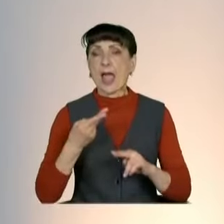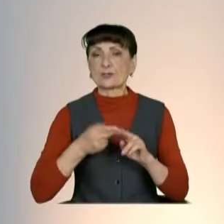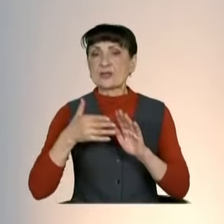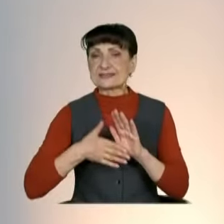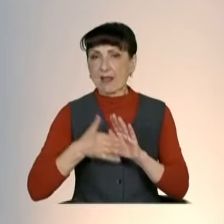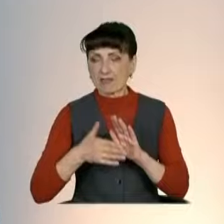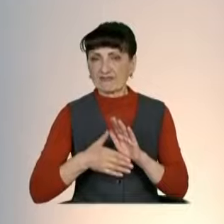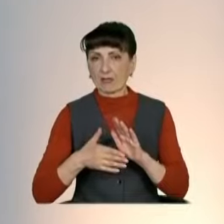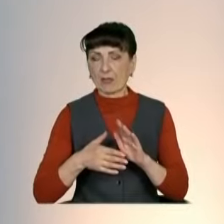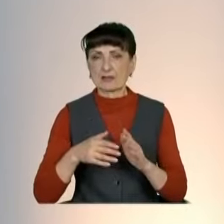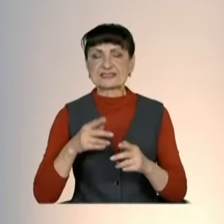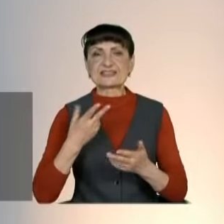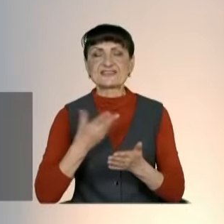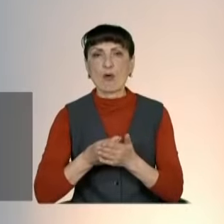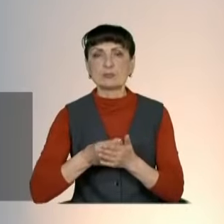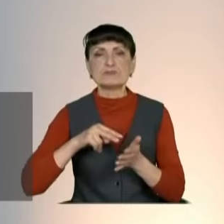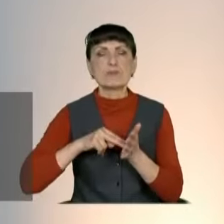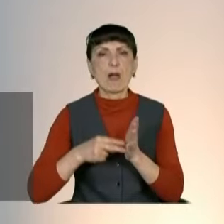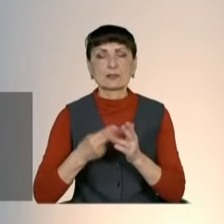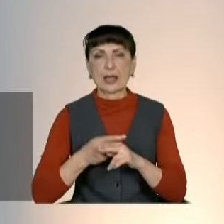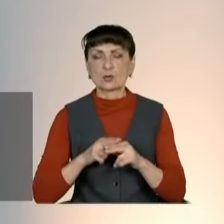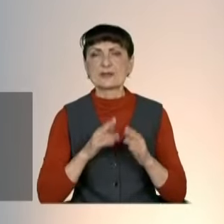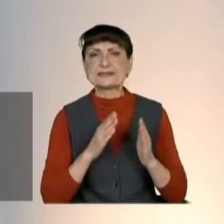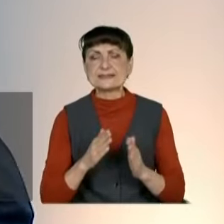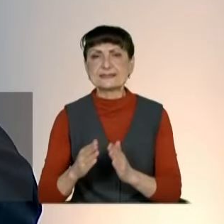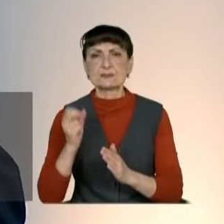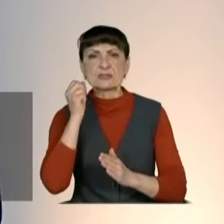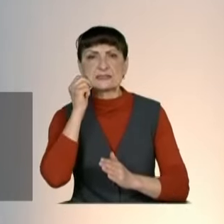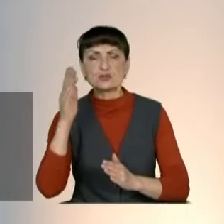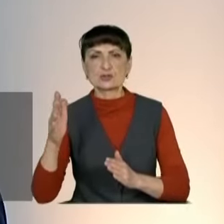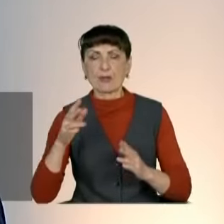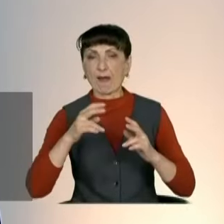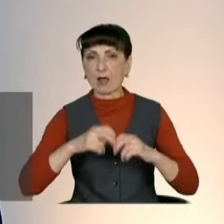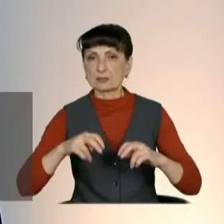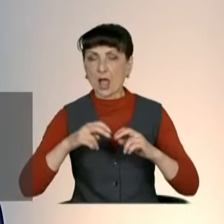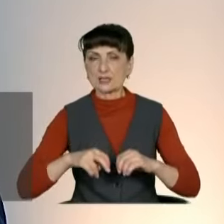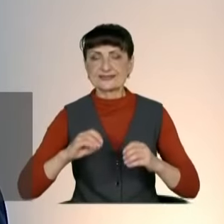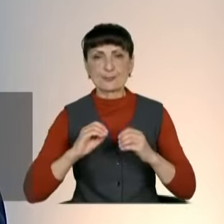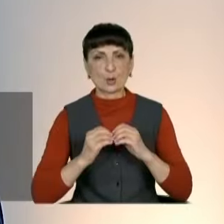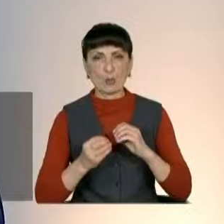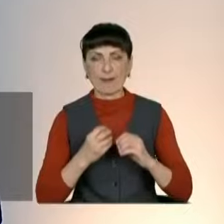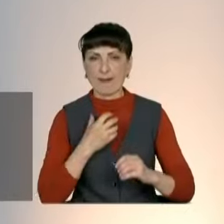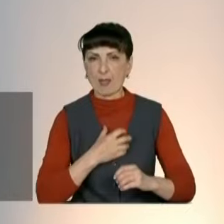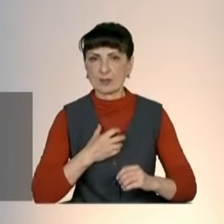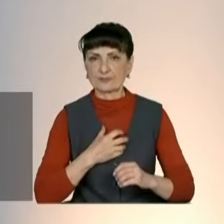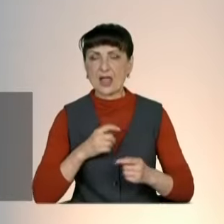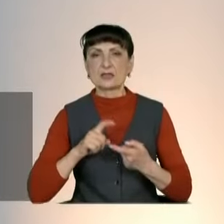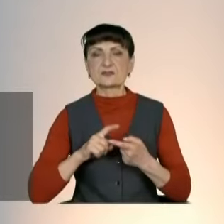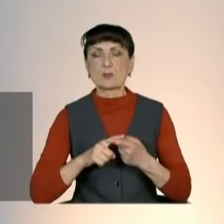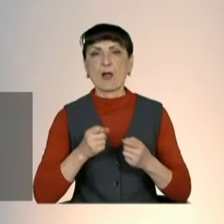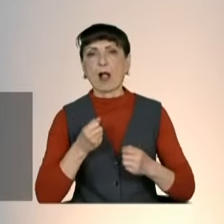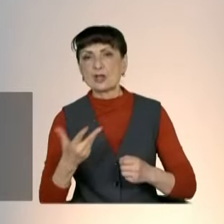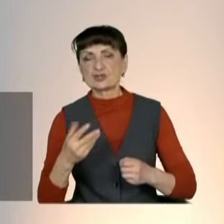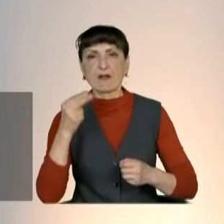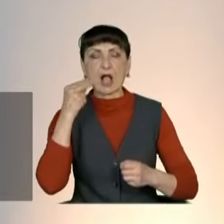своему назначению – это систематический анализ насущной проблемы на основе количественных,